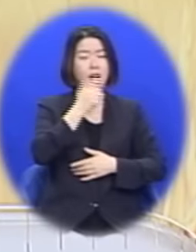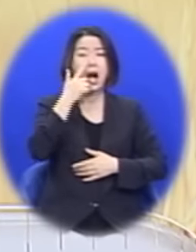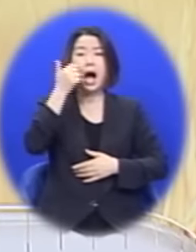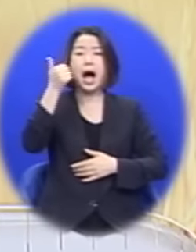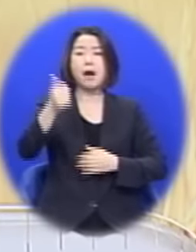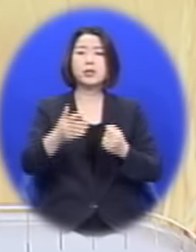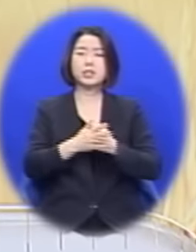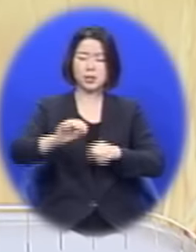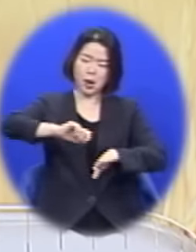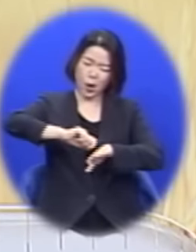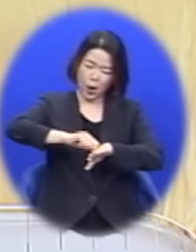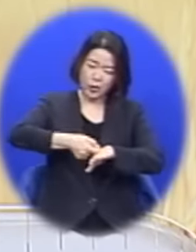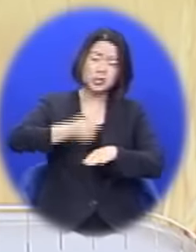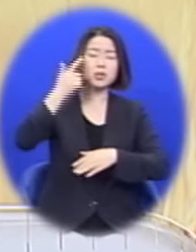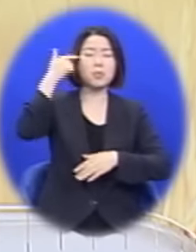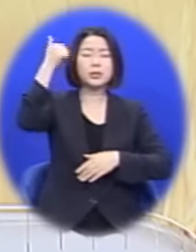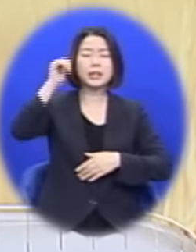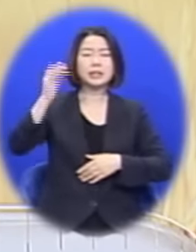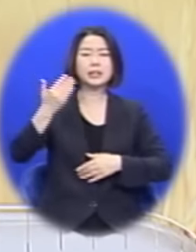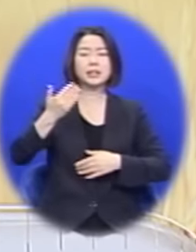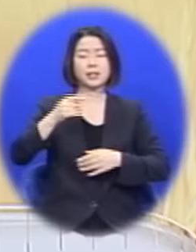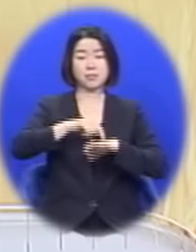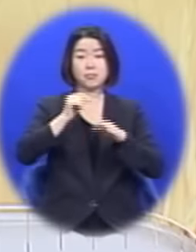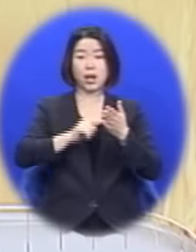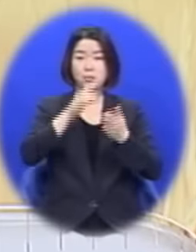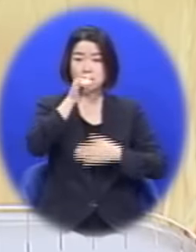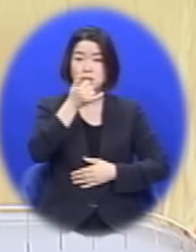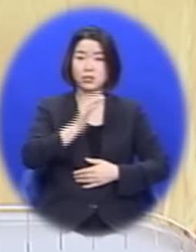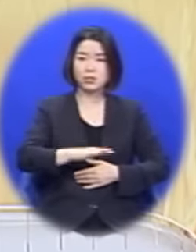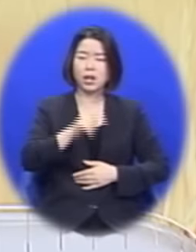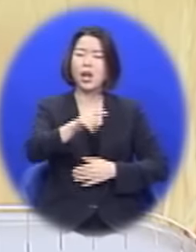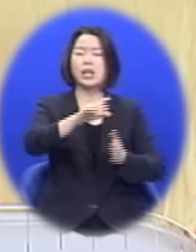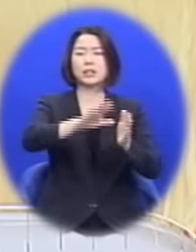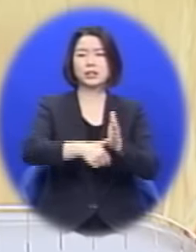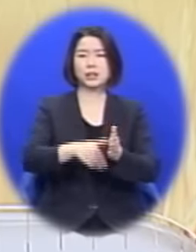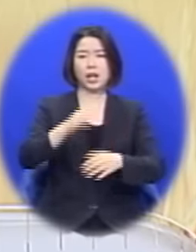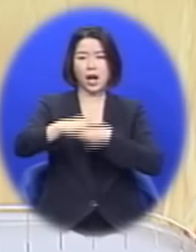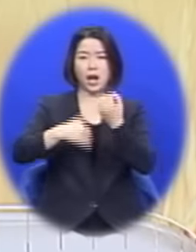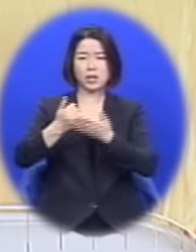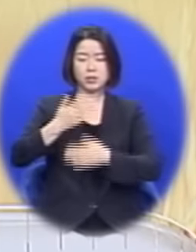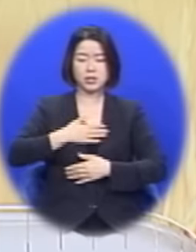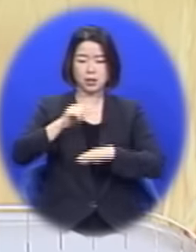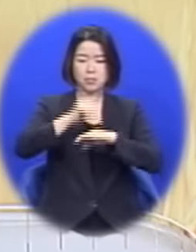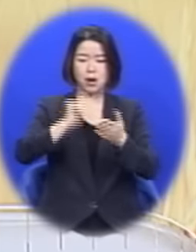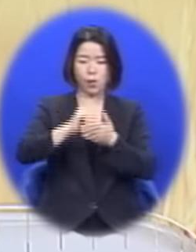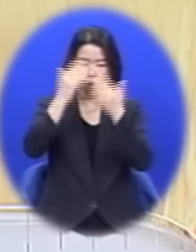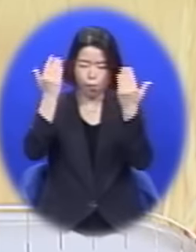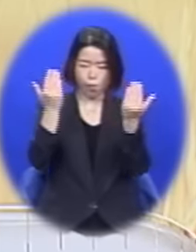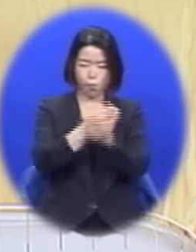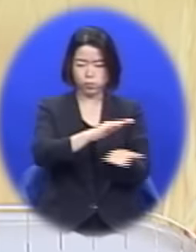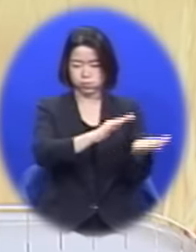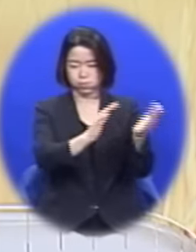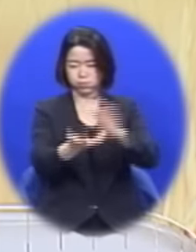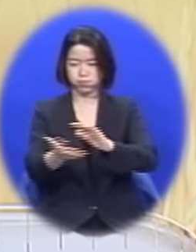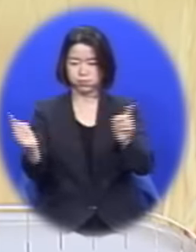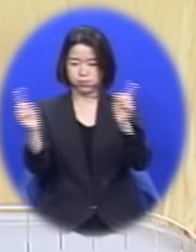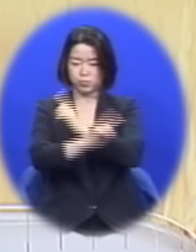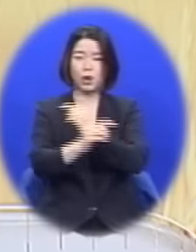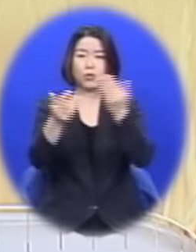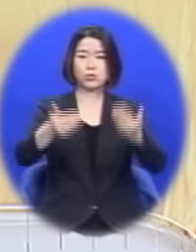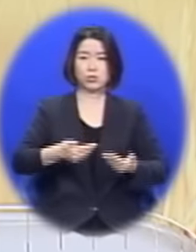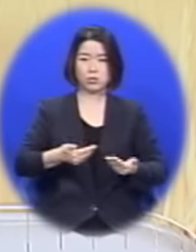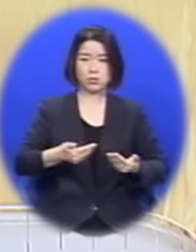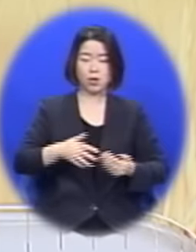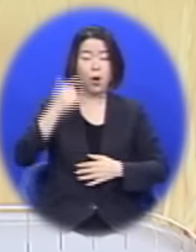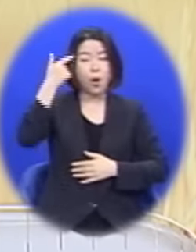됐다는 마음이 있었습니다. 그런데 그때 하나님이 제 마음을 완전히 뒤집어 놓으셨어요. 목회할 수 있다는 게 너무